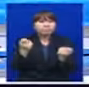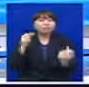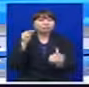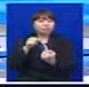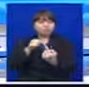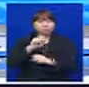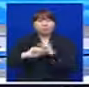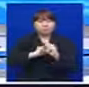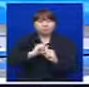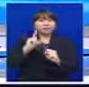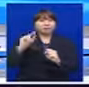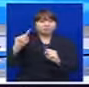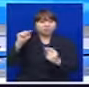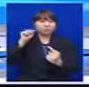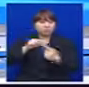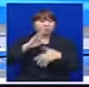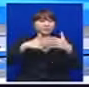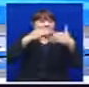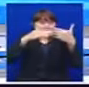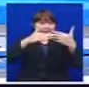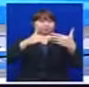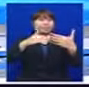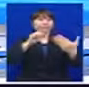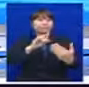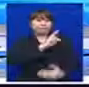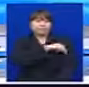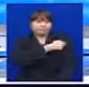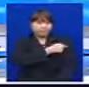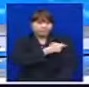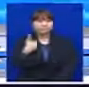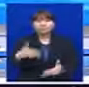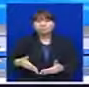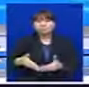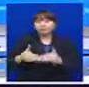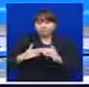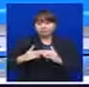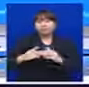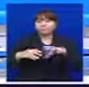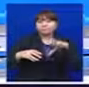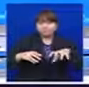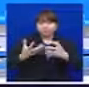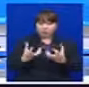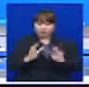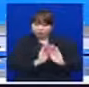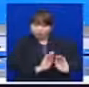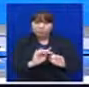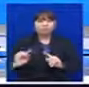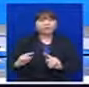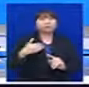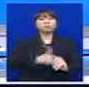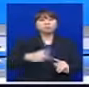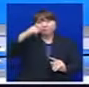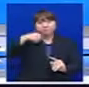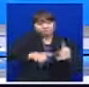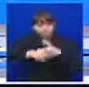รษที่2ของการพัฒนาสาธารณสุขขณะเดียวกันนะครับก็จะมีการจัดตั้งพิพิธภัณฑ์และหอจดหมายเหตุสุขภาพไทยเพื่อหวังเป็น